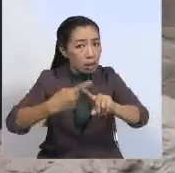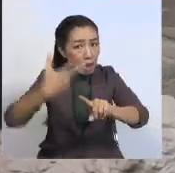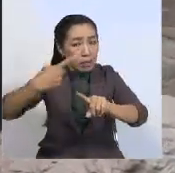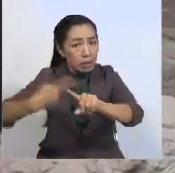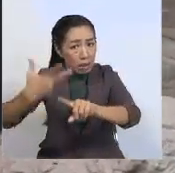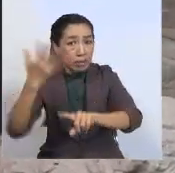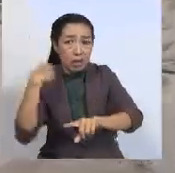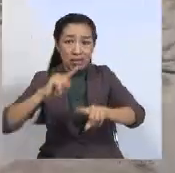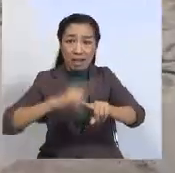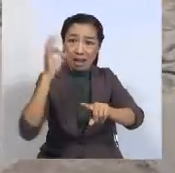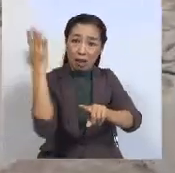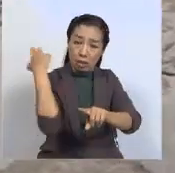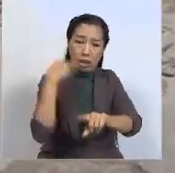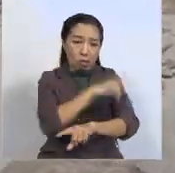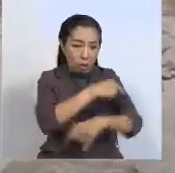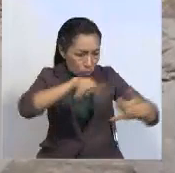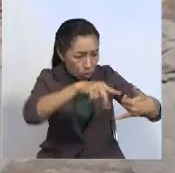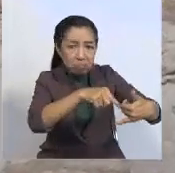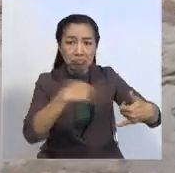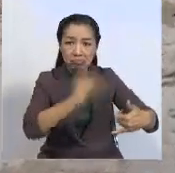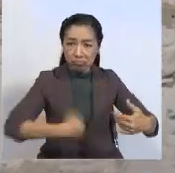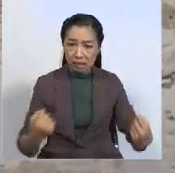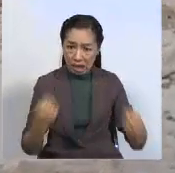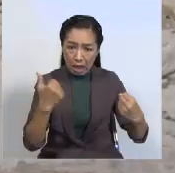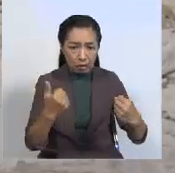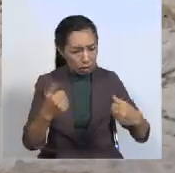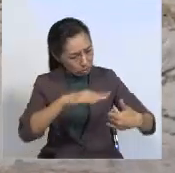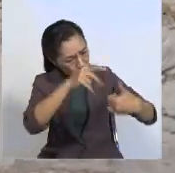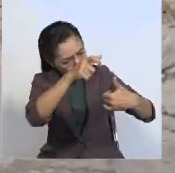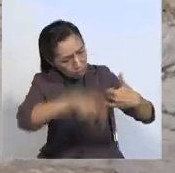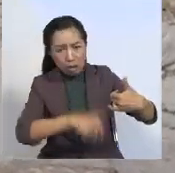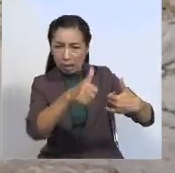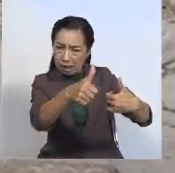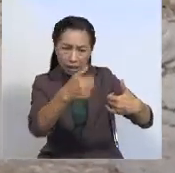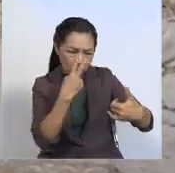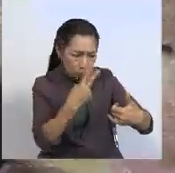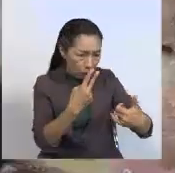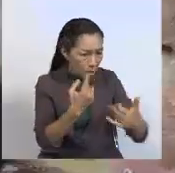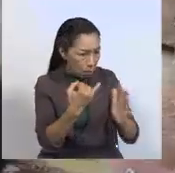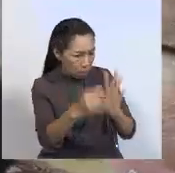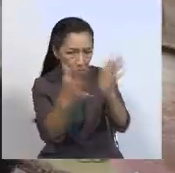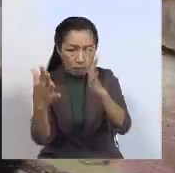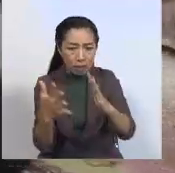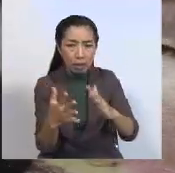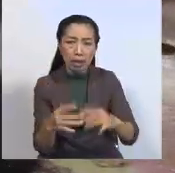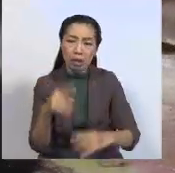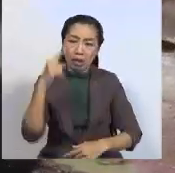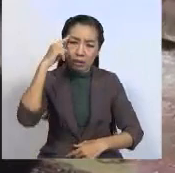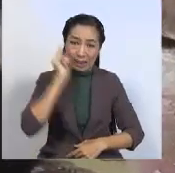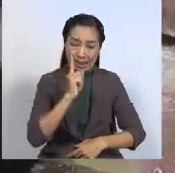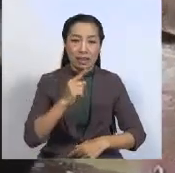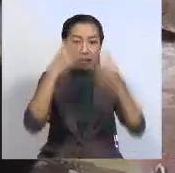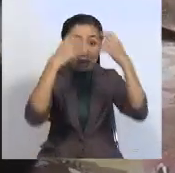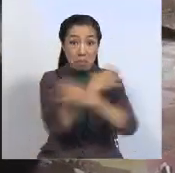กติร่างกายแข็งแรงสมบูรณ์ดีพฤติกรรมทุกอย่างก็เป็นปกติไม่มีข้อบ่งชี้ถึงความผิดปกติใดๆซึ่งอายุเฉลี่ยของ